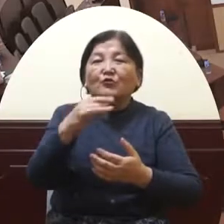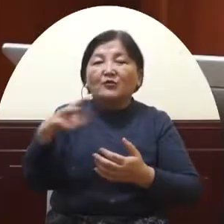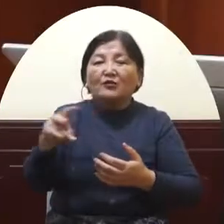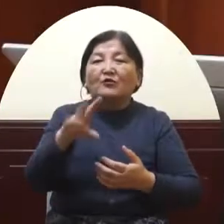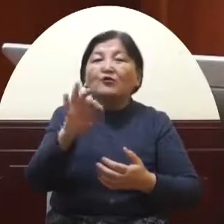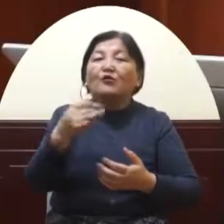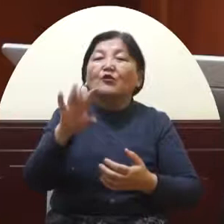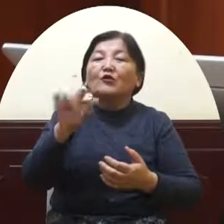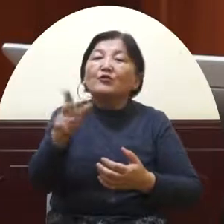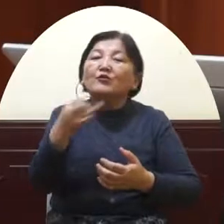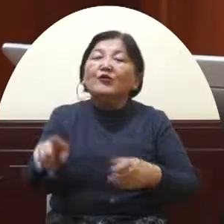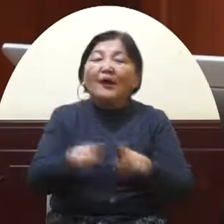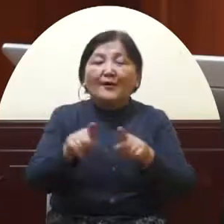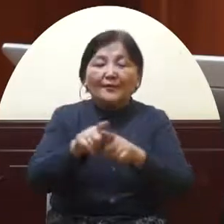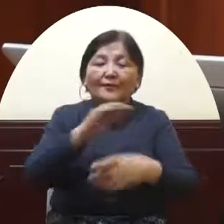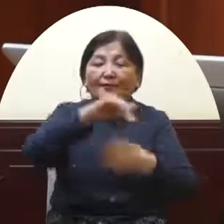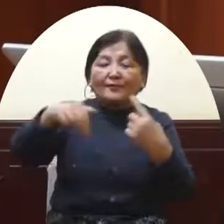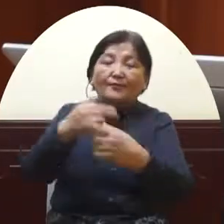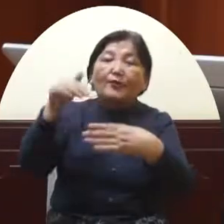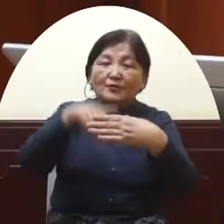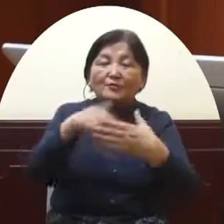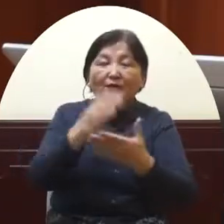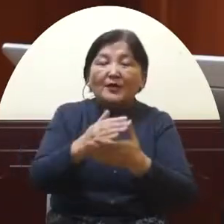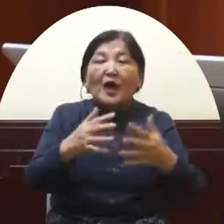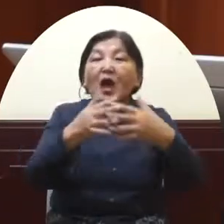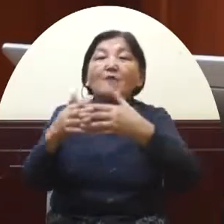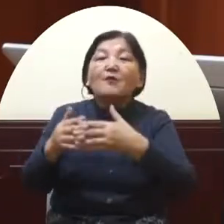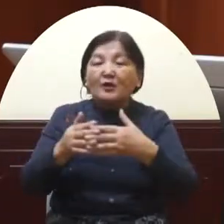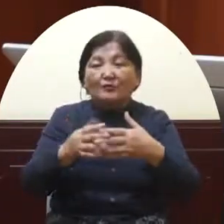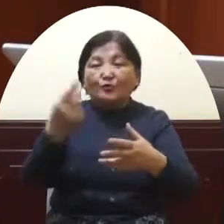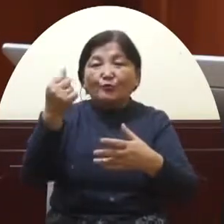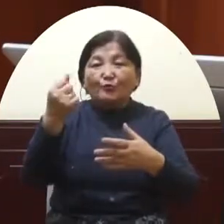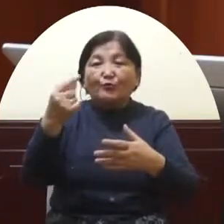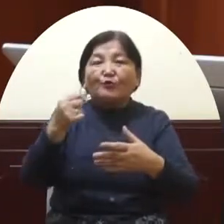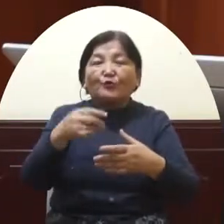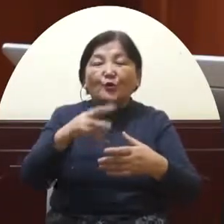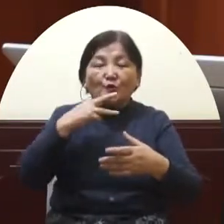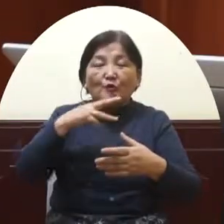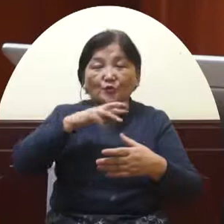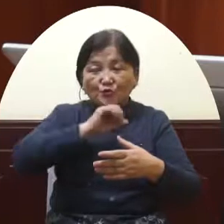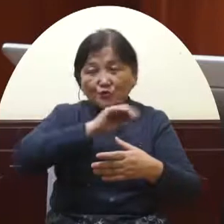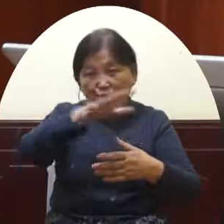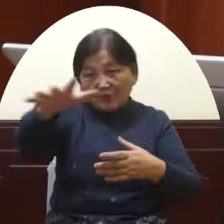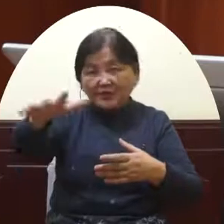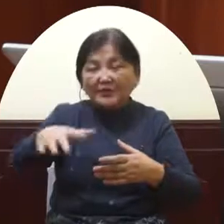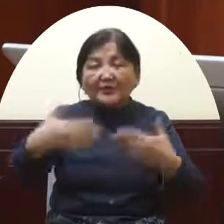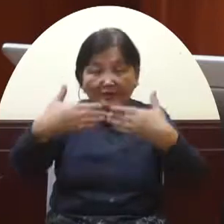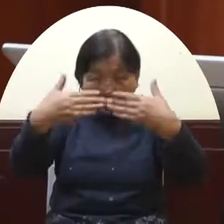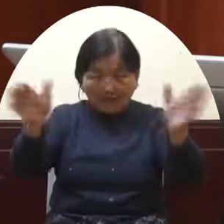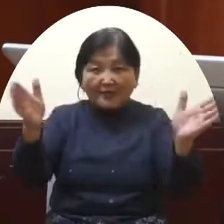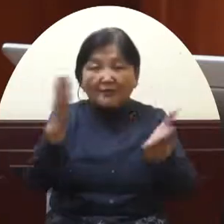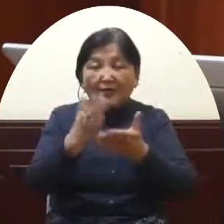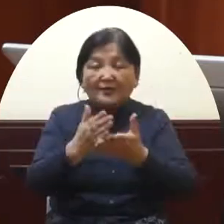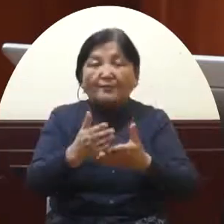бол за Америк бол илүү нээлттэй. Төлбөртэй сурчлагыг нээлттэй байдаг болсон. Америк бол одоо миний харснаар